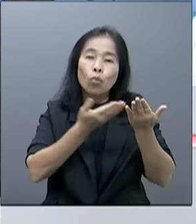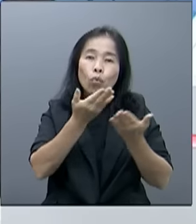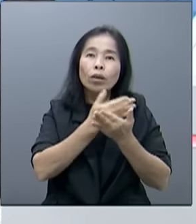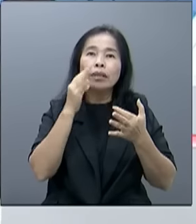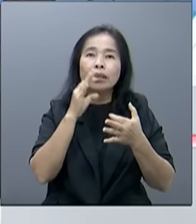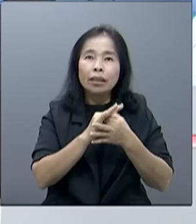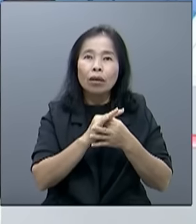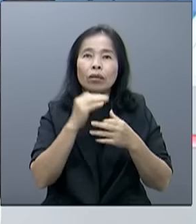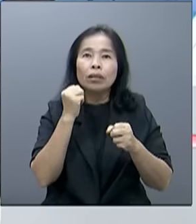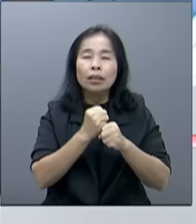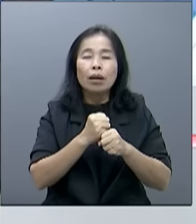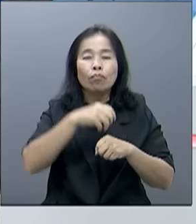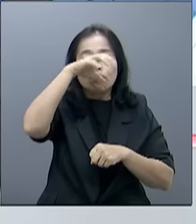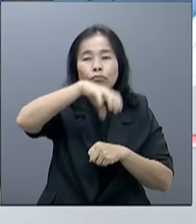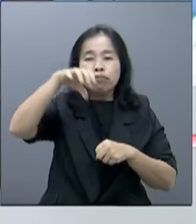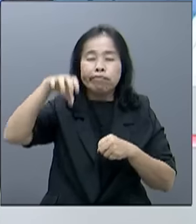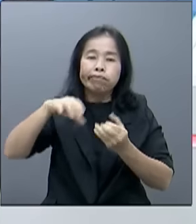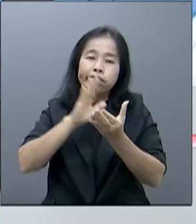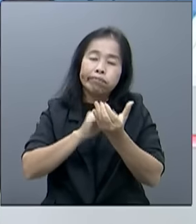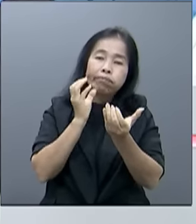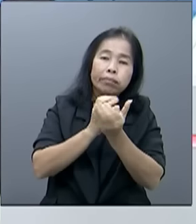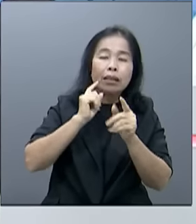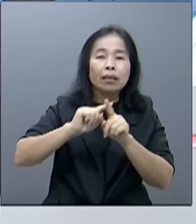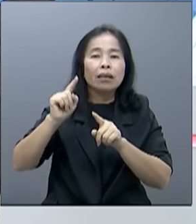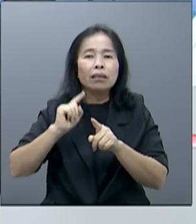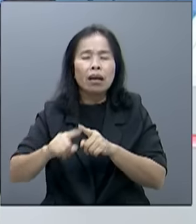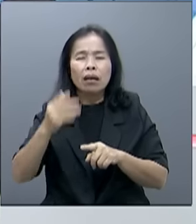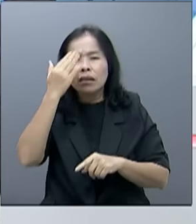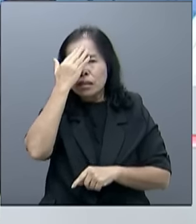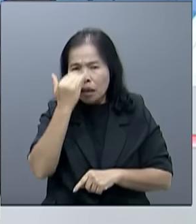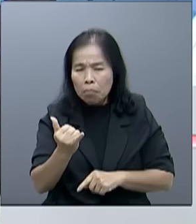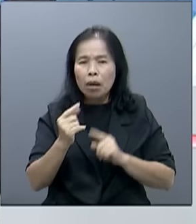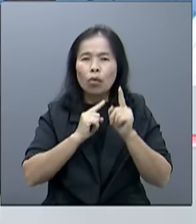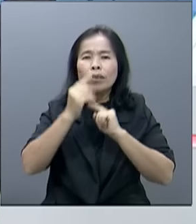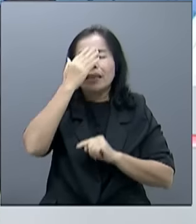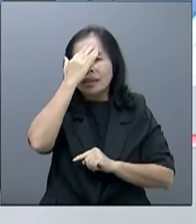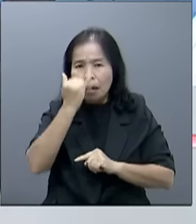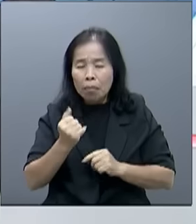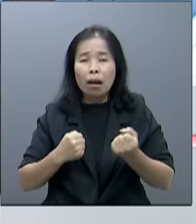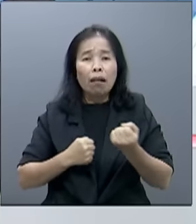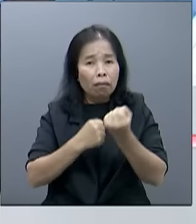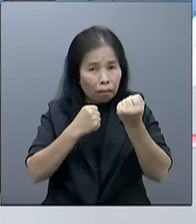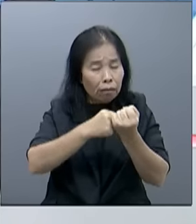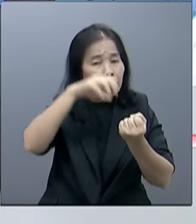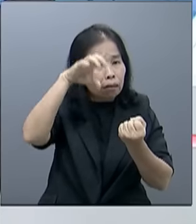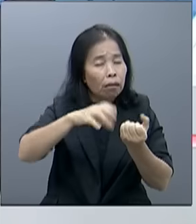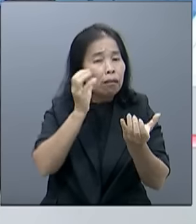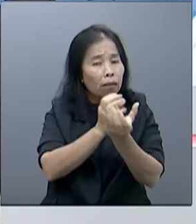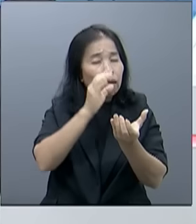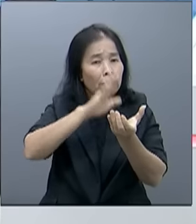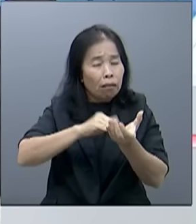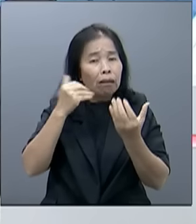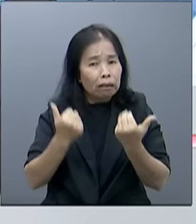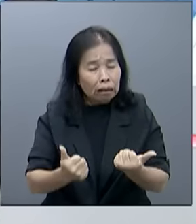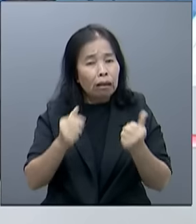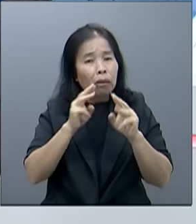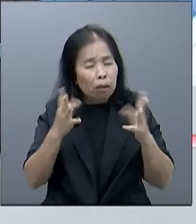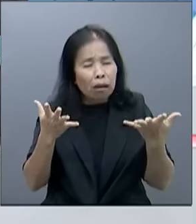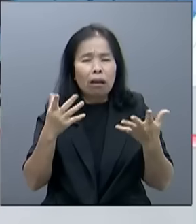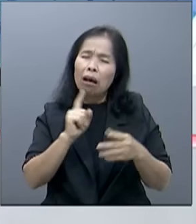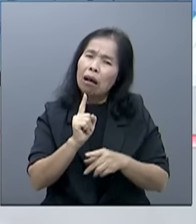โนถามว่าคุยทำไมอะไรในภาวะแบบนี้จะมาผลักดันเรื่องคาสิโนมีสัญญาณอะไรออกมาหรือเปล่